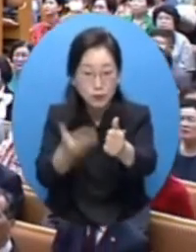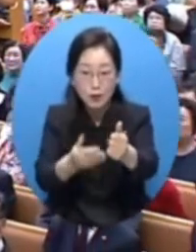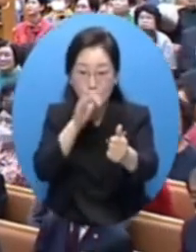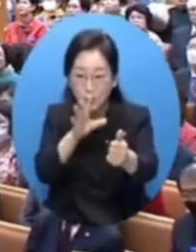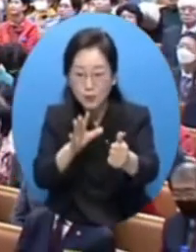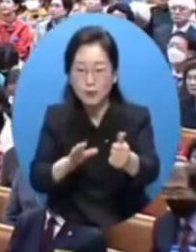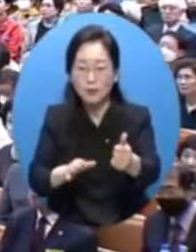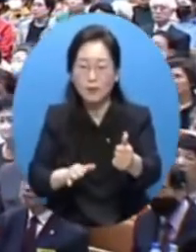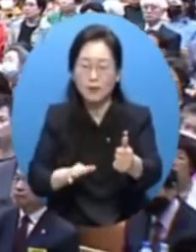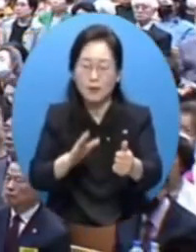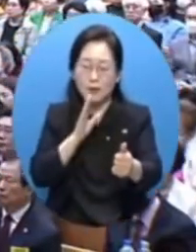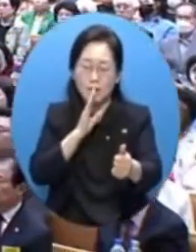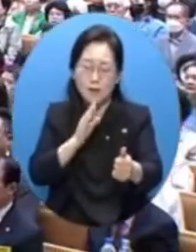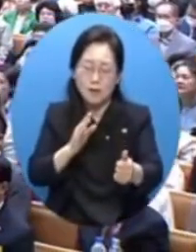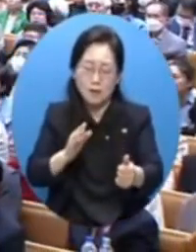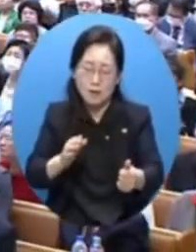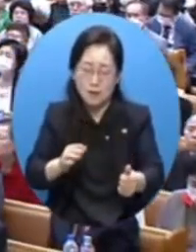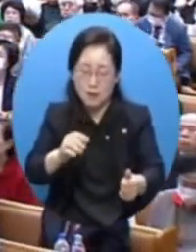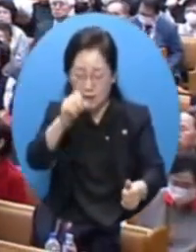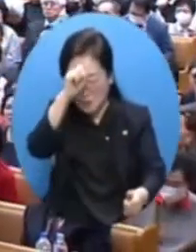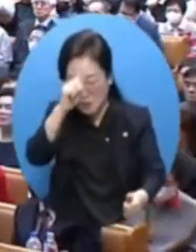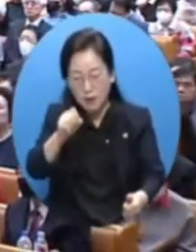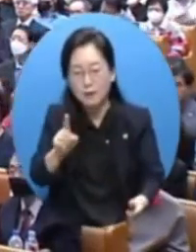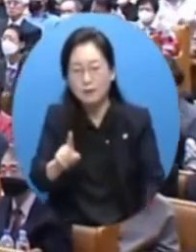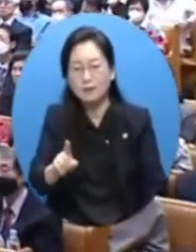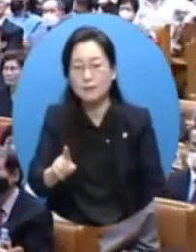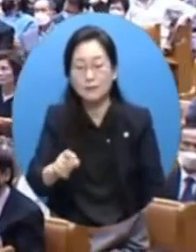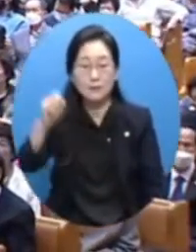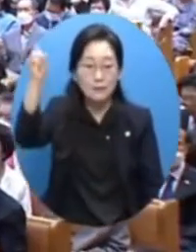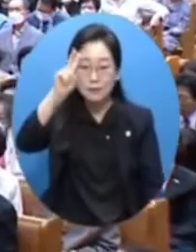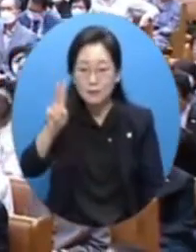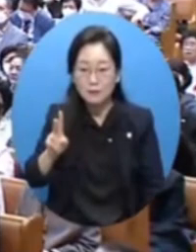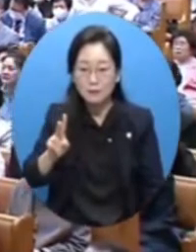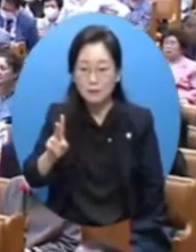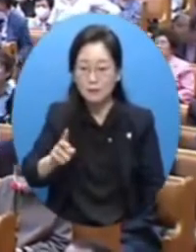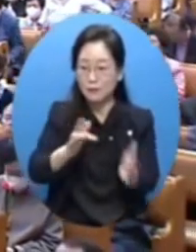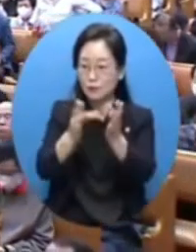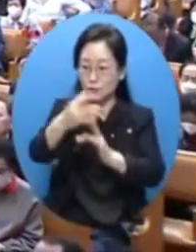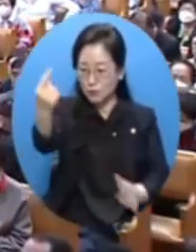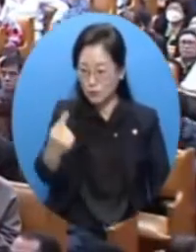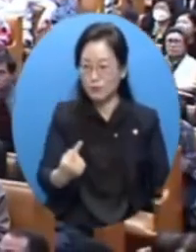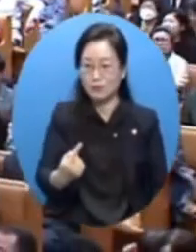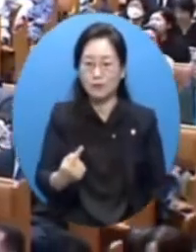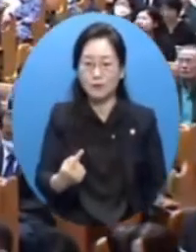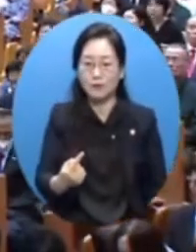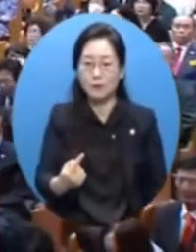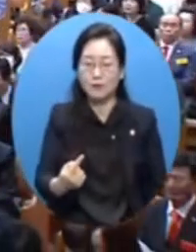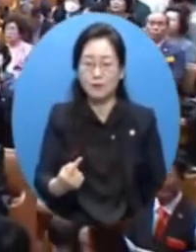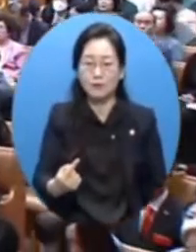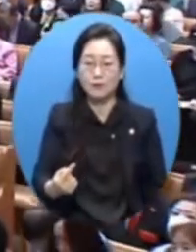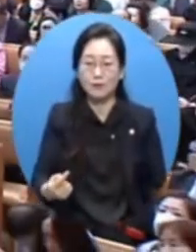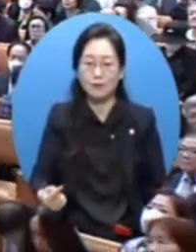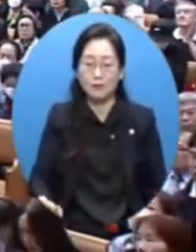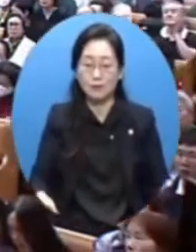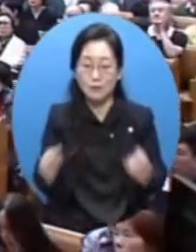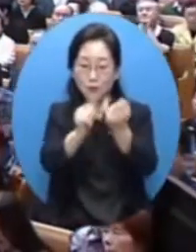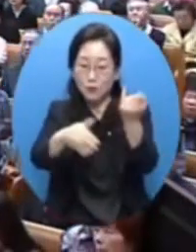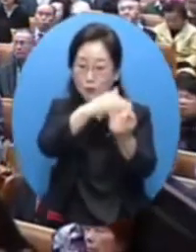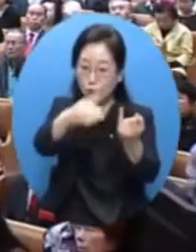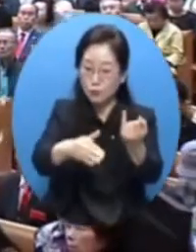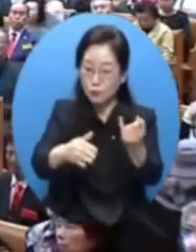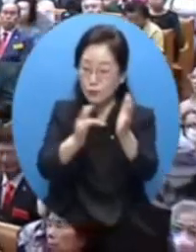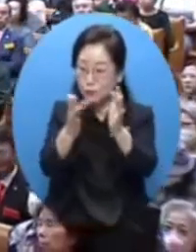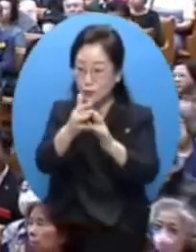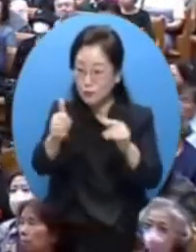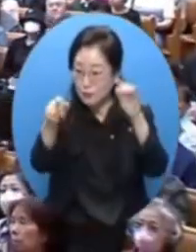절대 절망에 부딪힌 것입니다. 그런데 갑자기 그 앞에 예수님이 나타나셨습니다. 과부가 예수님을 찾은 것도